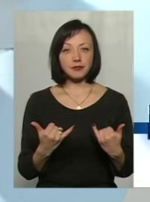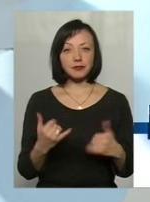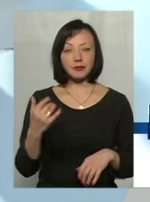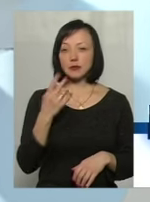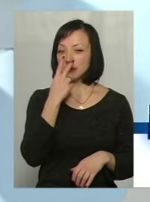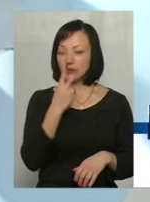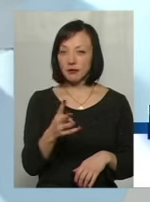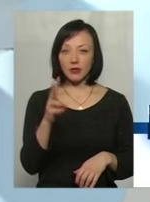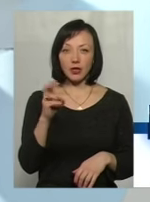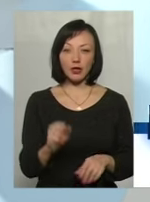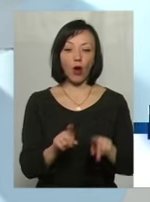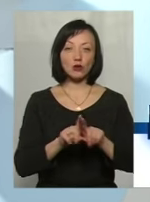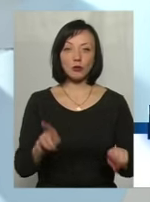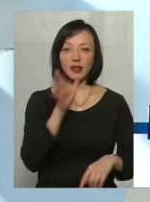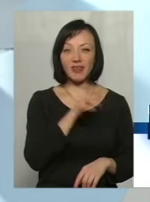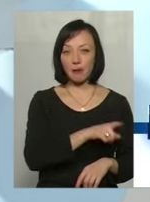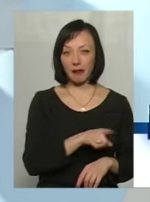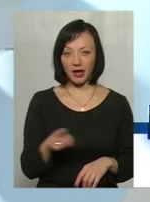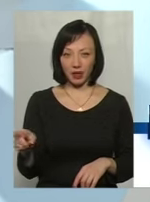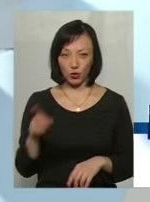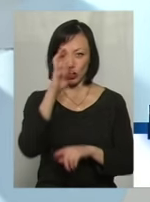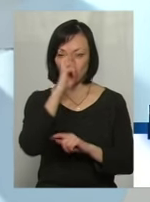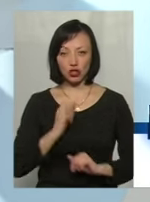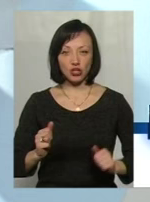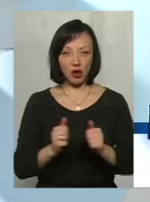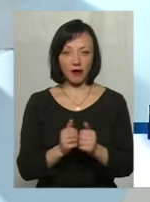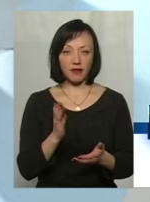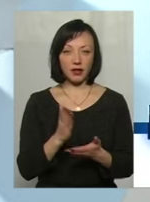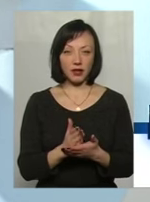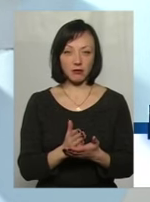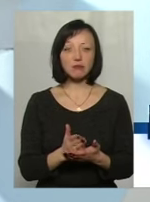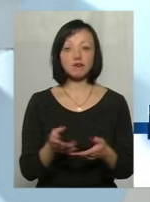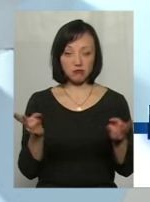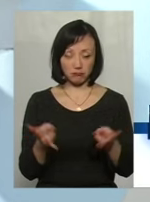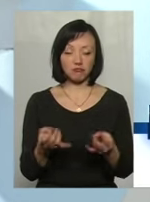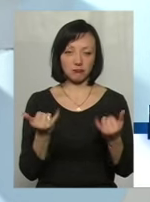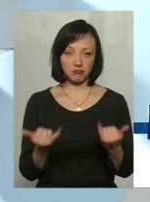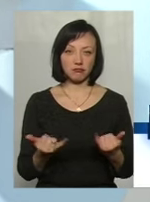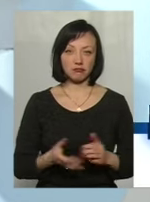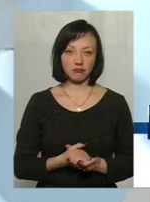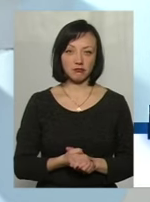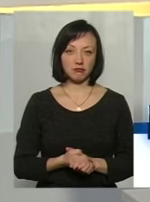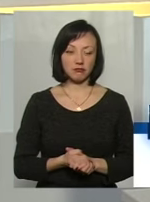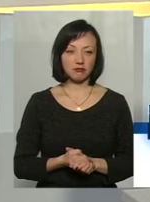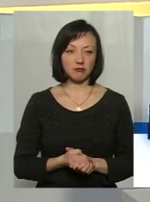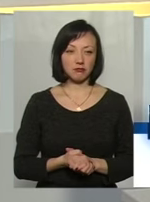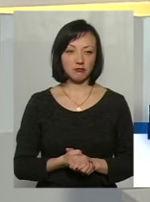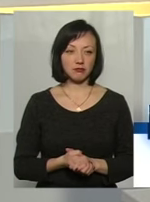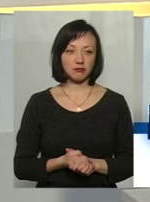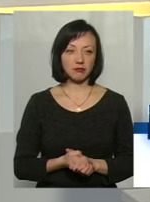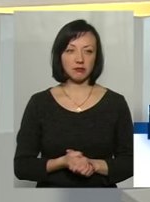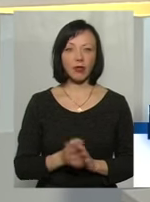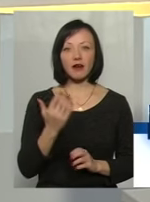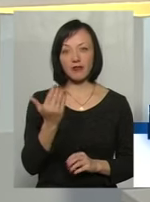на особливий період, який є в нашій державі, на часі, досить на часі. Пане Святослав, ви